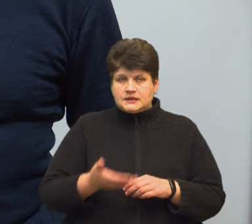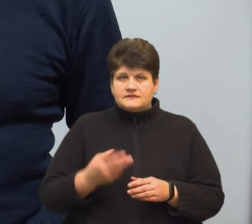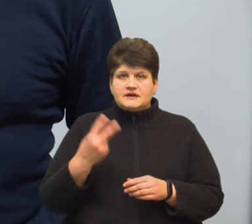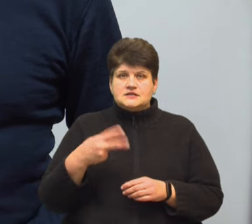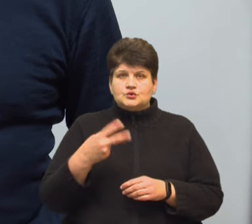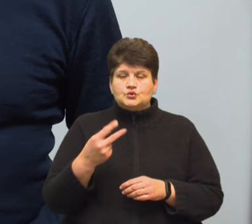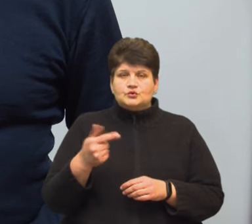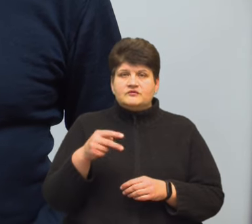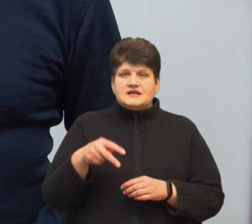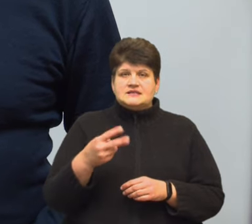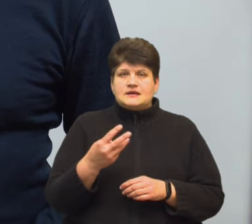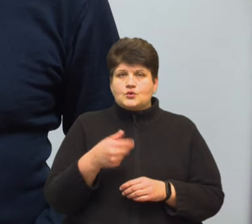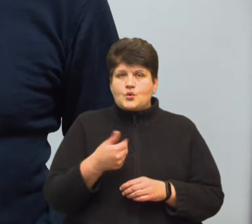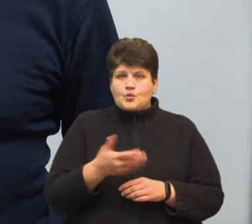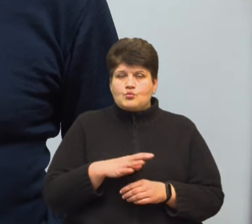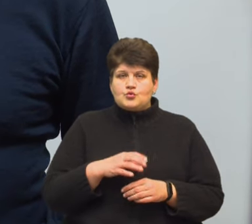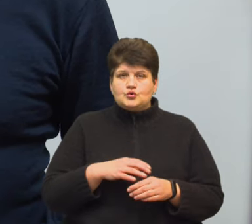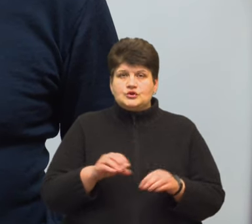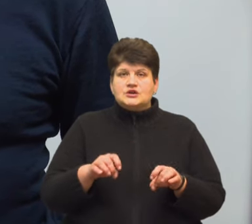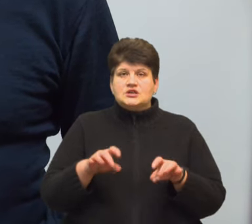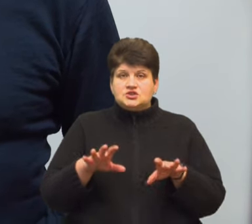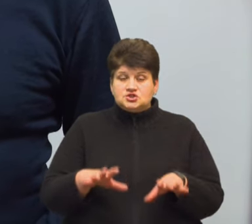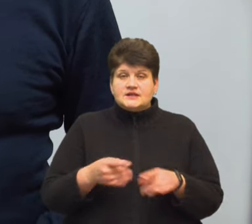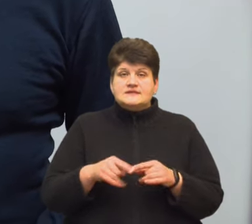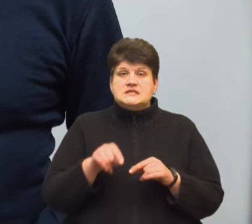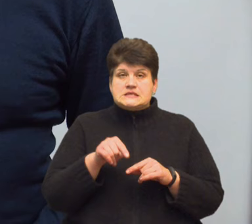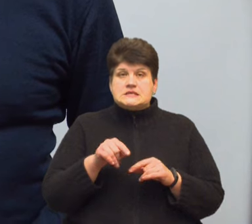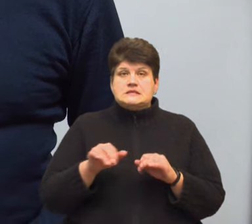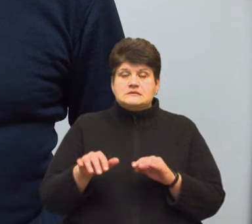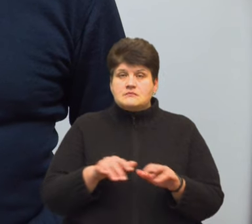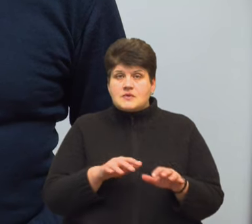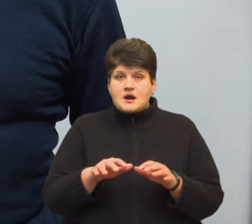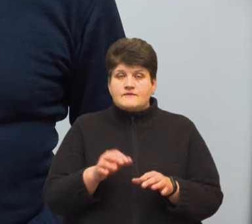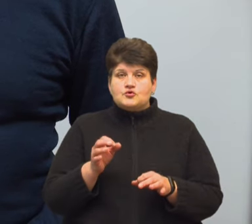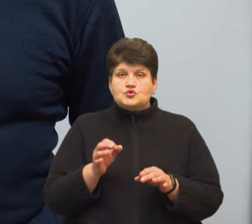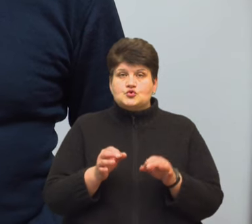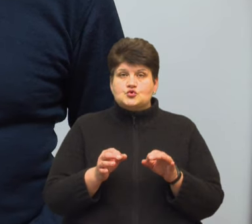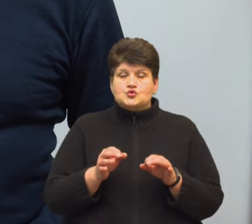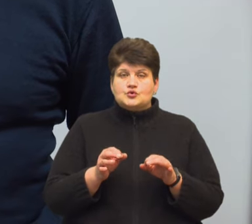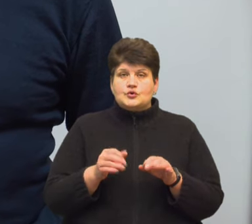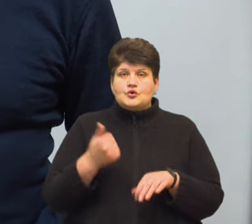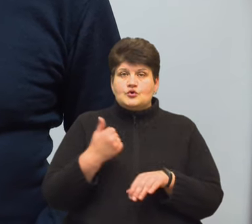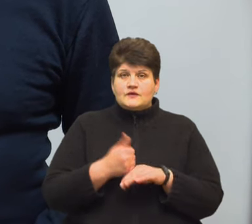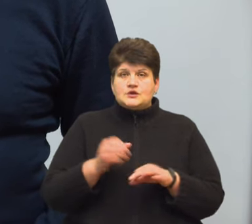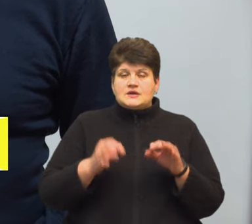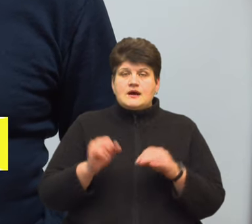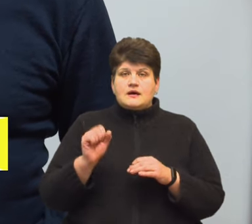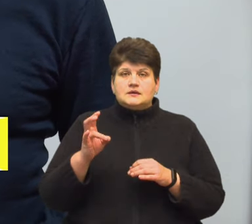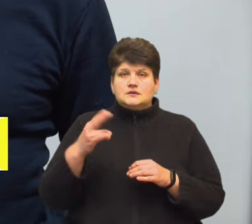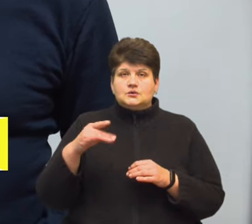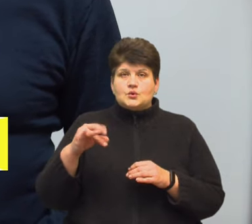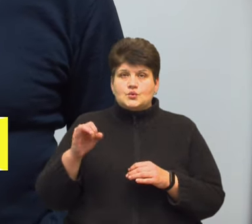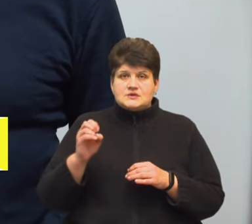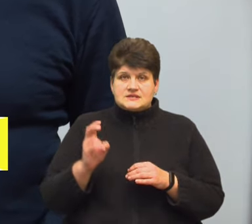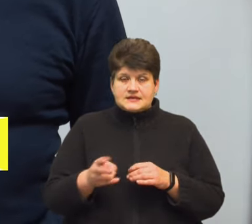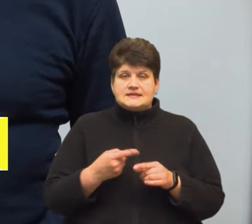23го року було винесено рішення в даній справі під суддею під головання судді Андрусик предметом розгляду